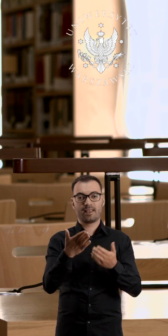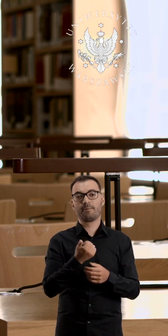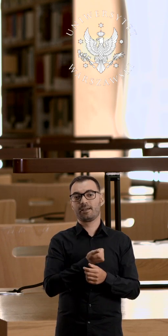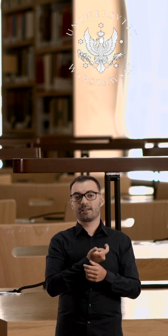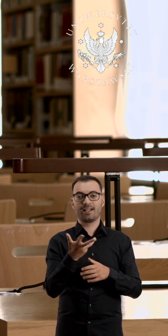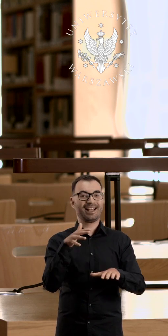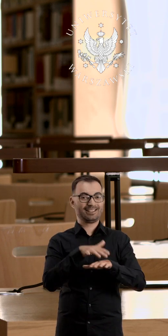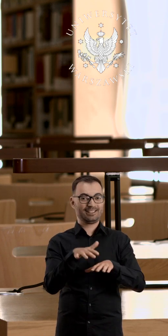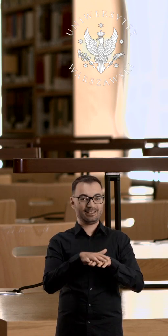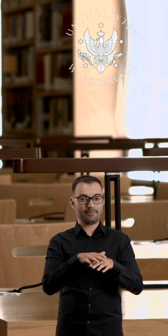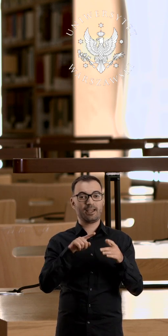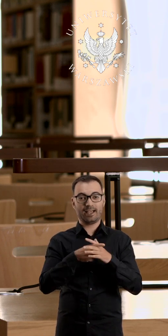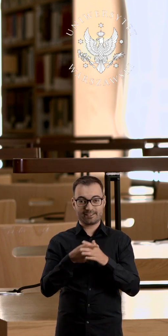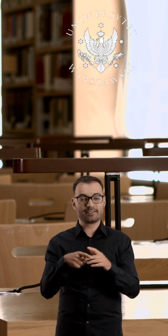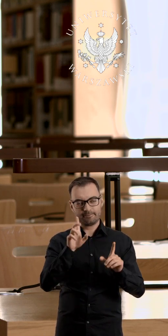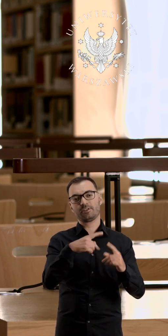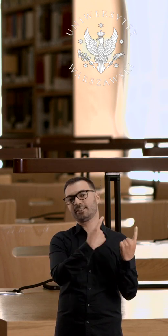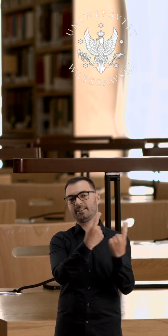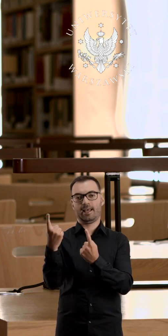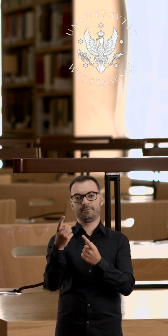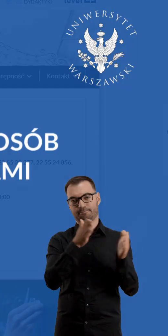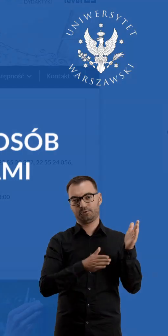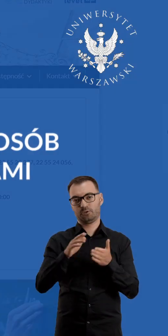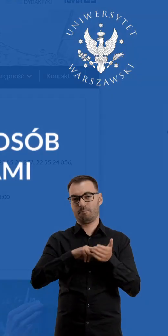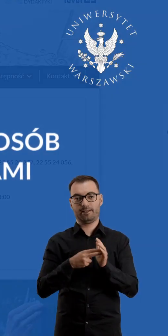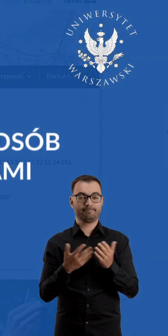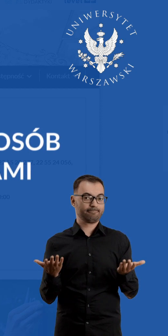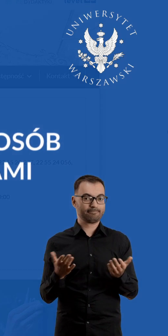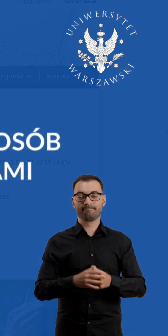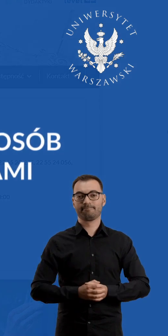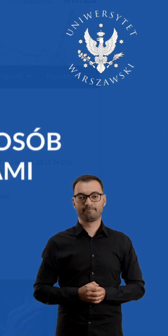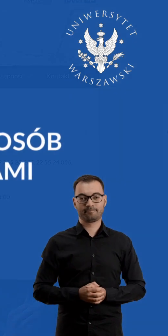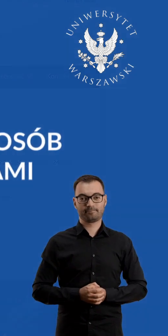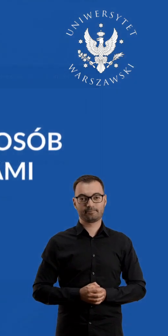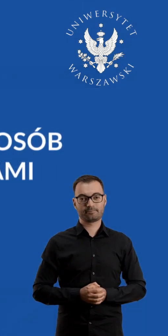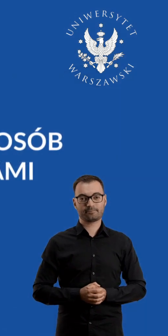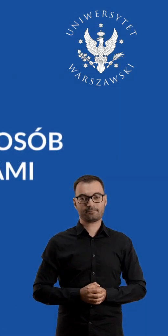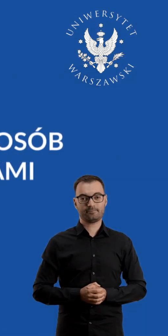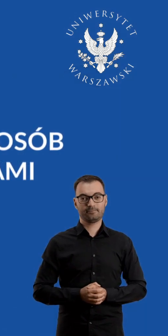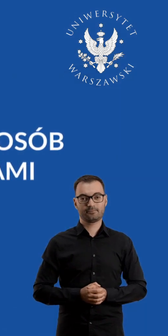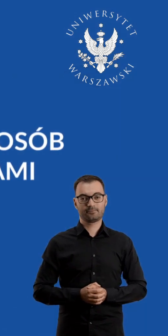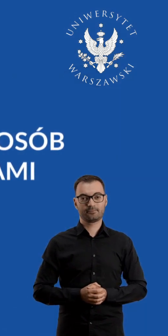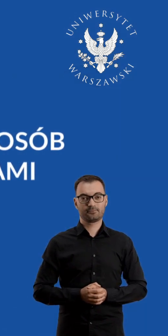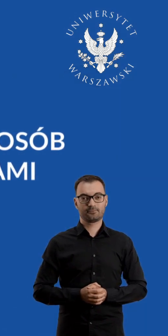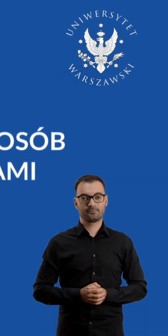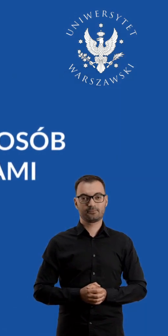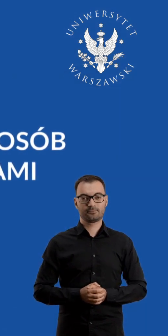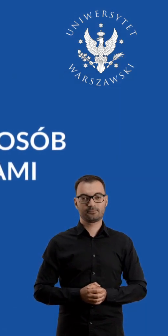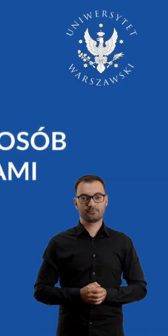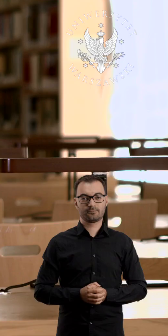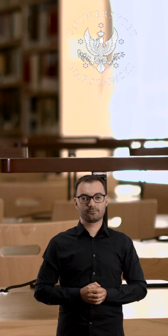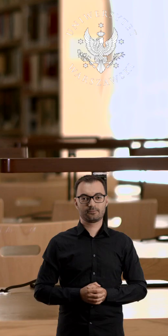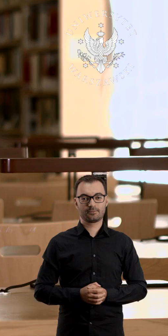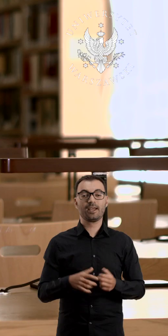zajęć, korzystając z kilku systemów rejestracyjnych. Napis: współpraca z Biurem do Spraw Osób z